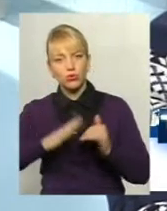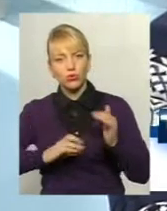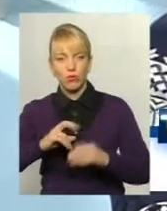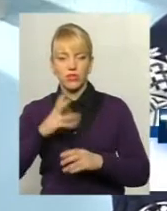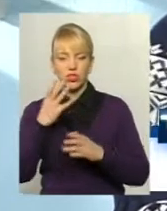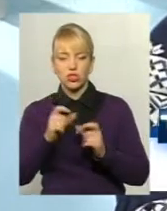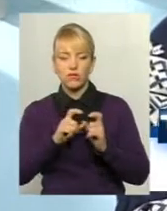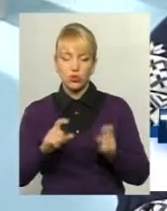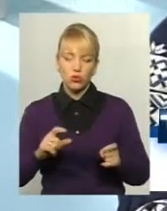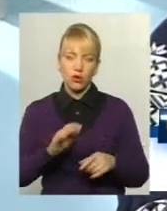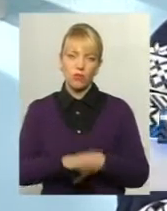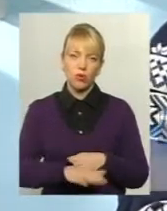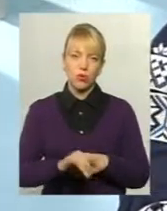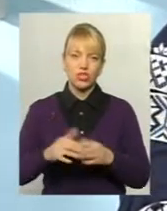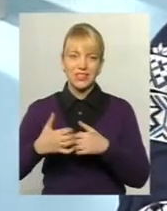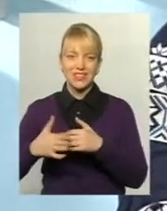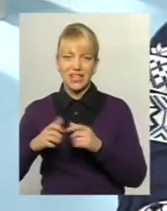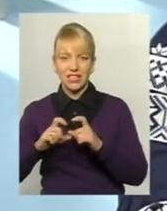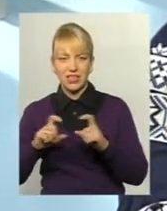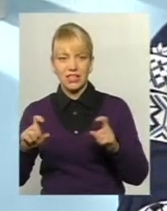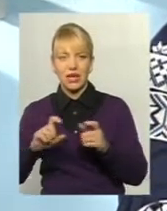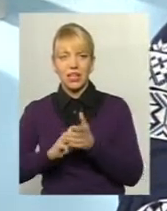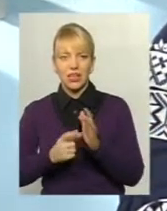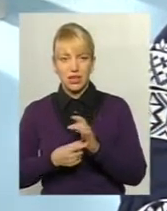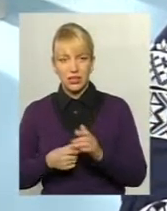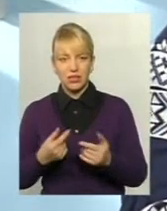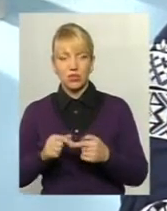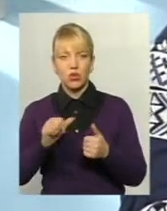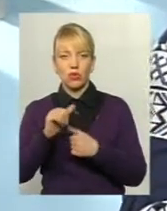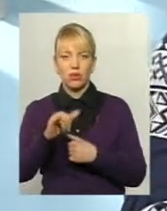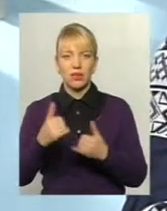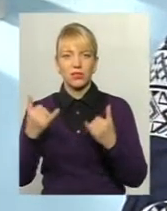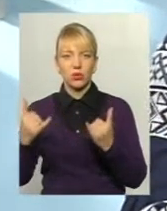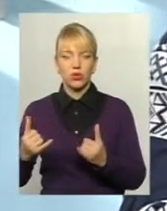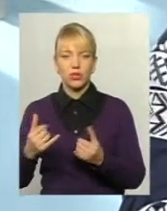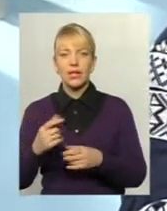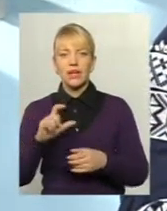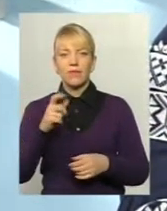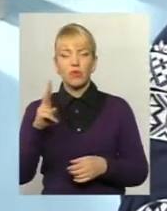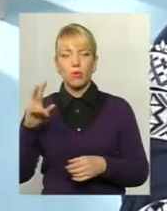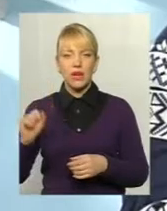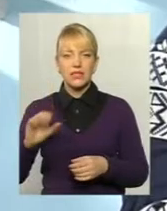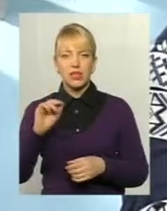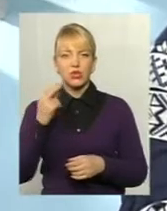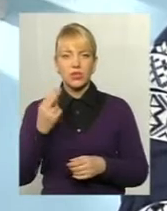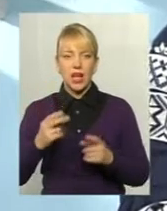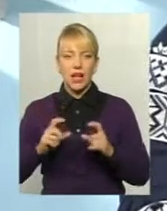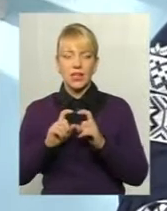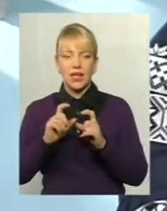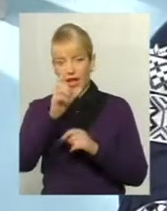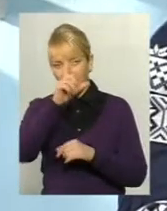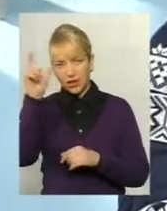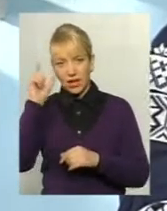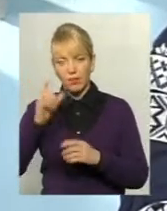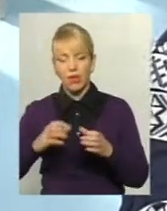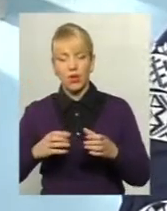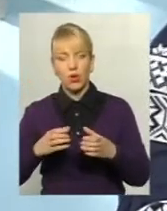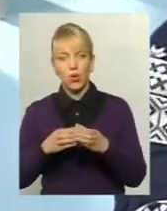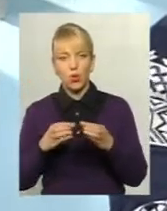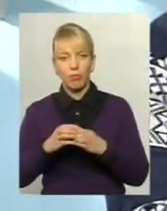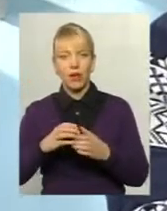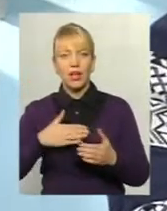середніх класах. Зокрема, сьогодні Європейська соціальна академія, група ентузіастів, в тому числі